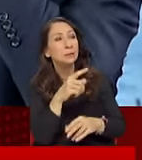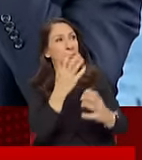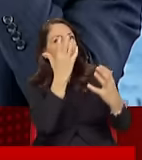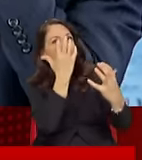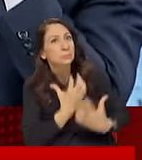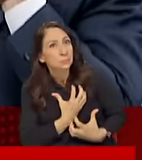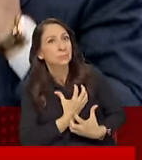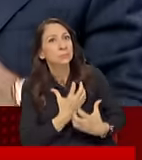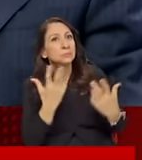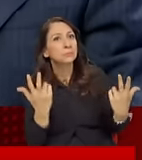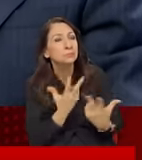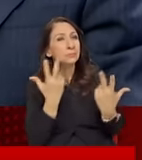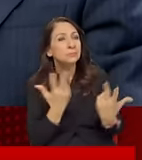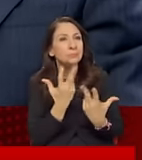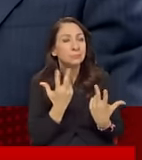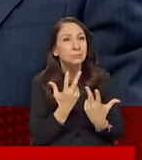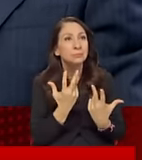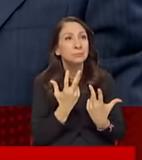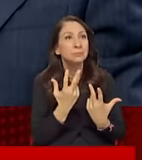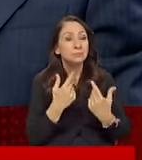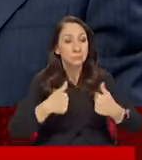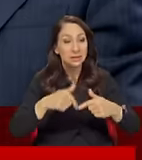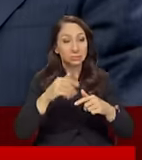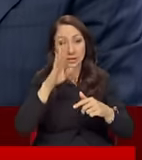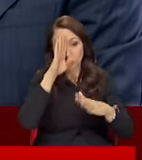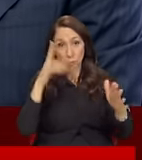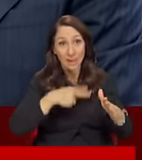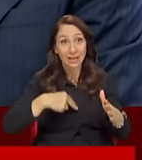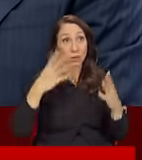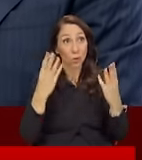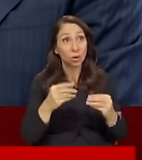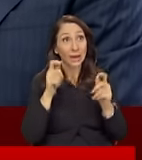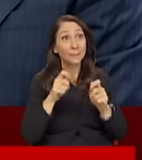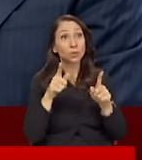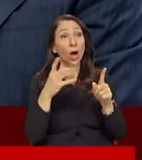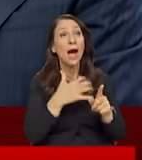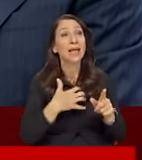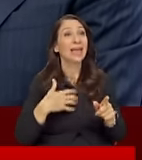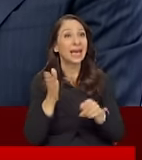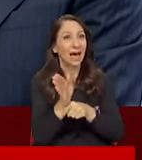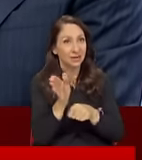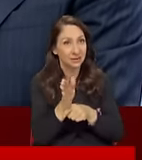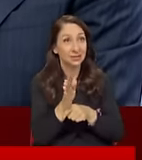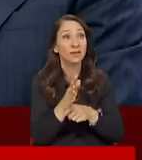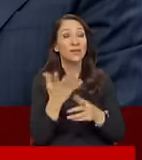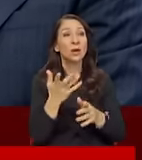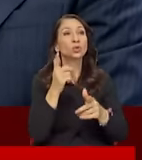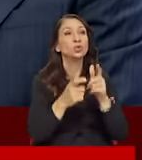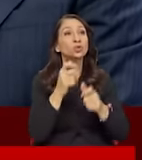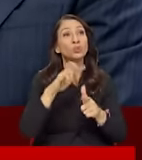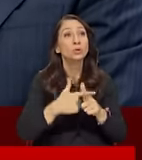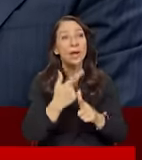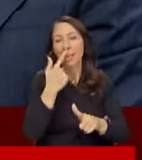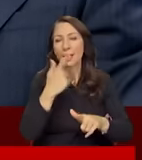ilgisi, bizim İBB olarak yapmış olduğumuz o anne kart uygulaması ve süt